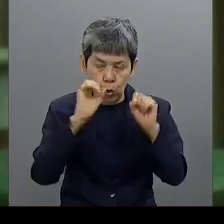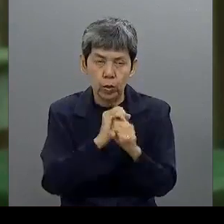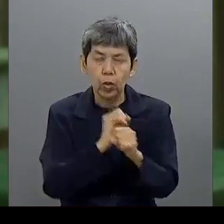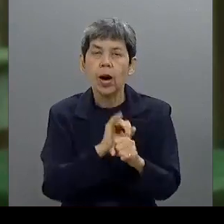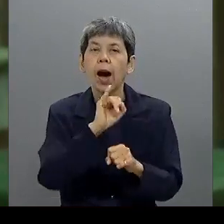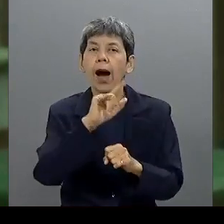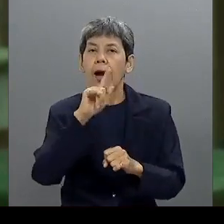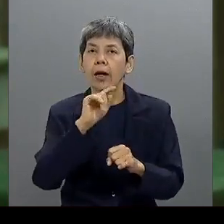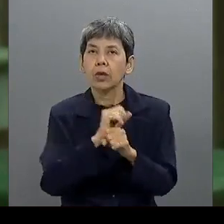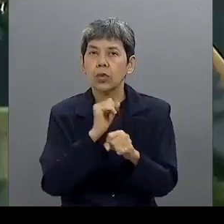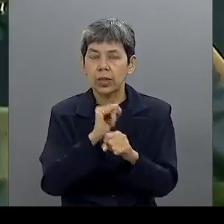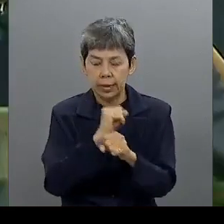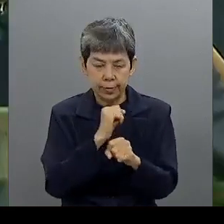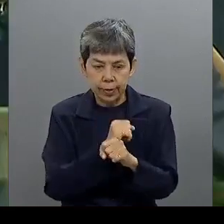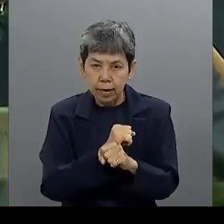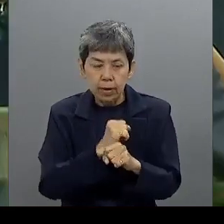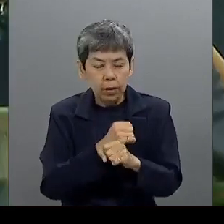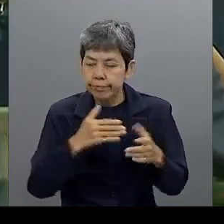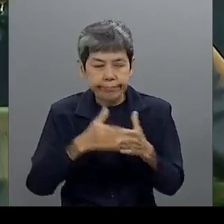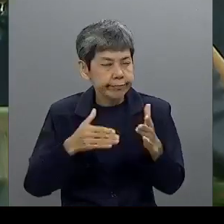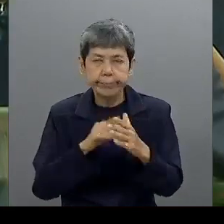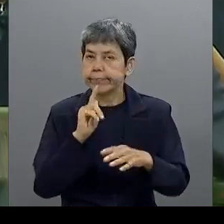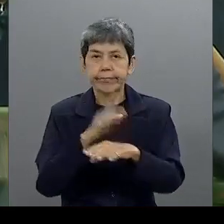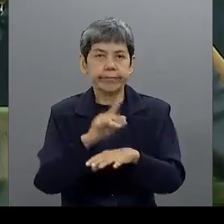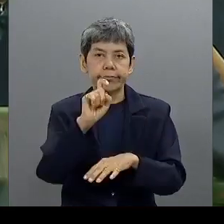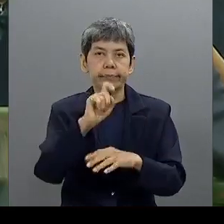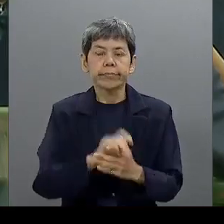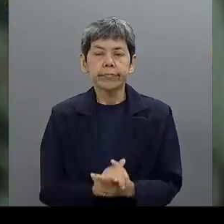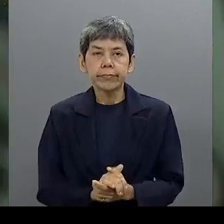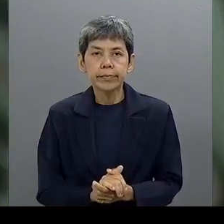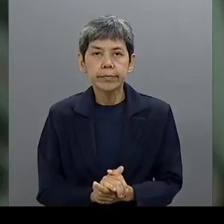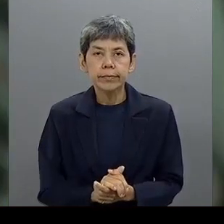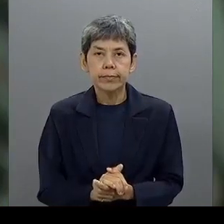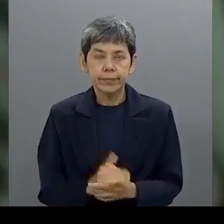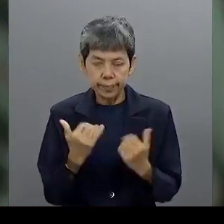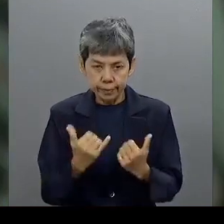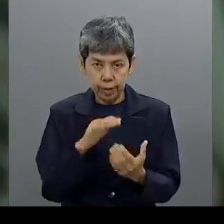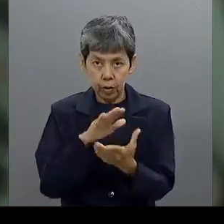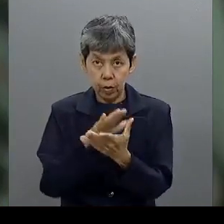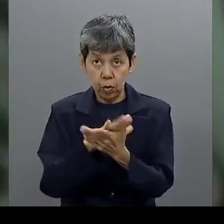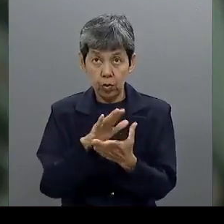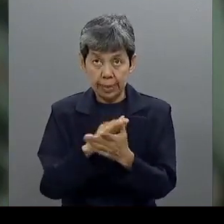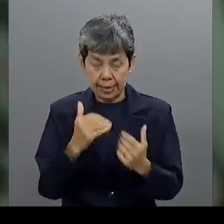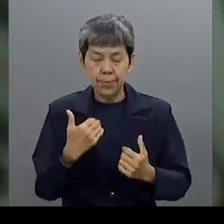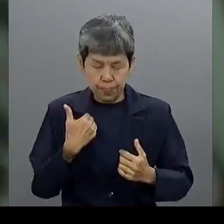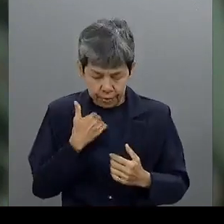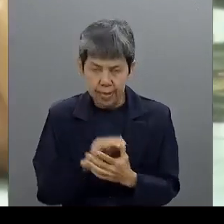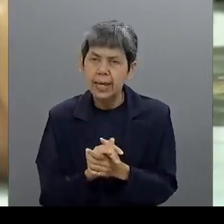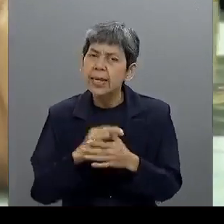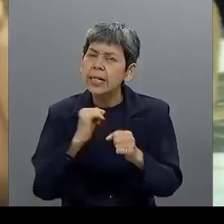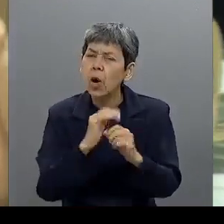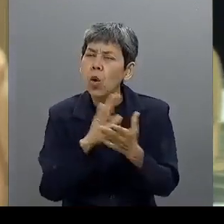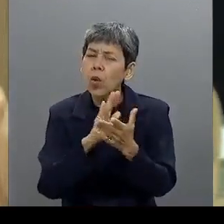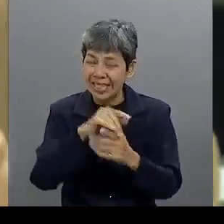ยังปรับสัญญาณไม่ได้ โรงเรียนเพียงหลวง16สาขาขุนต้านะครับเป็นหนึ่งในหลายโรงเรียนในพื้นที่สูง